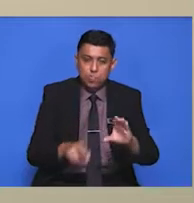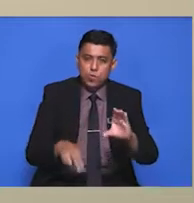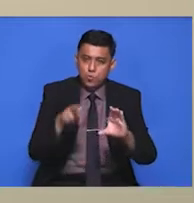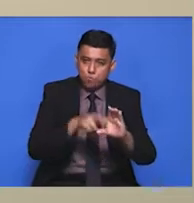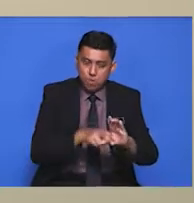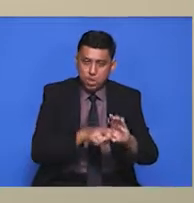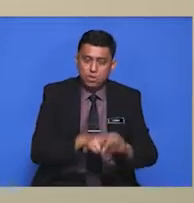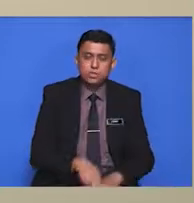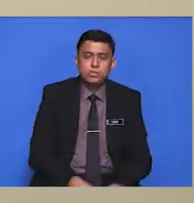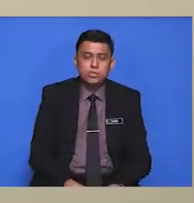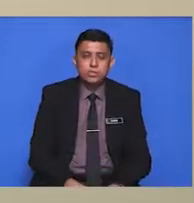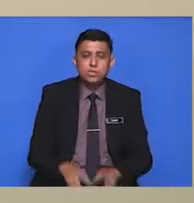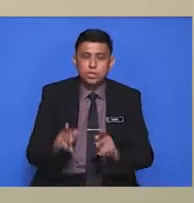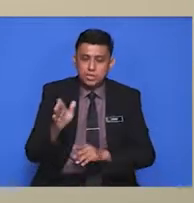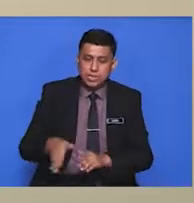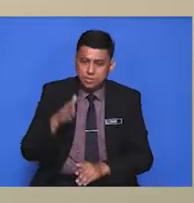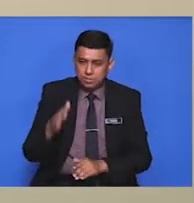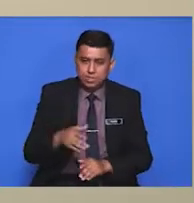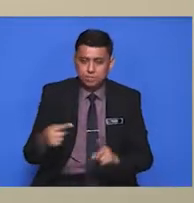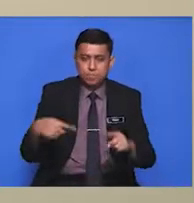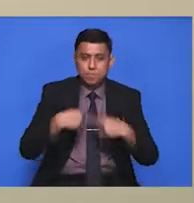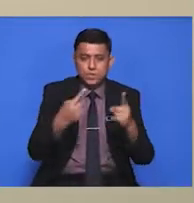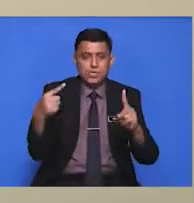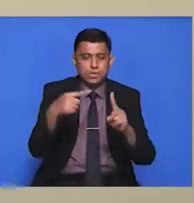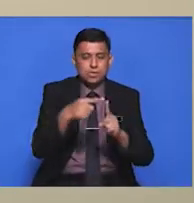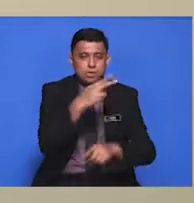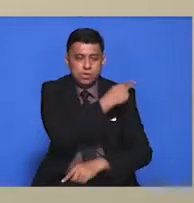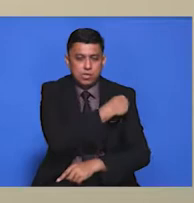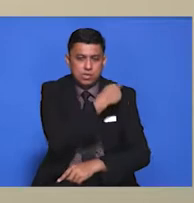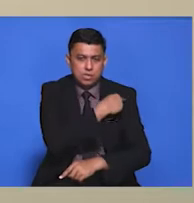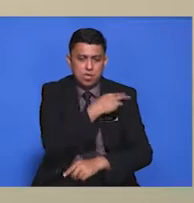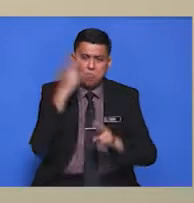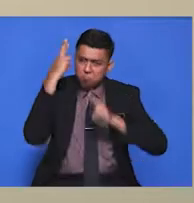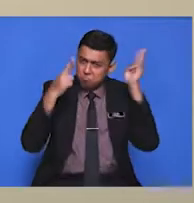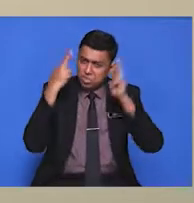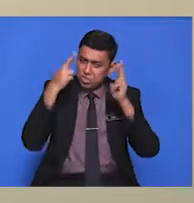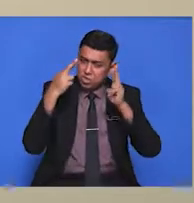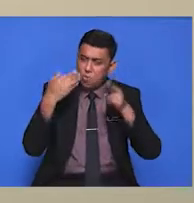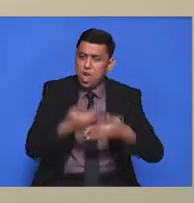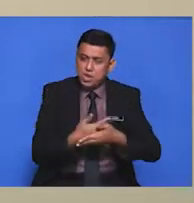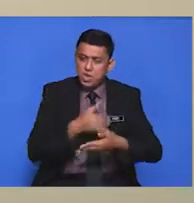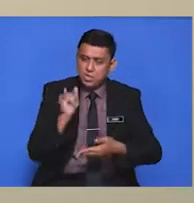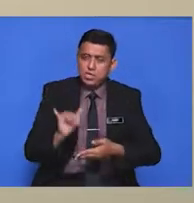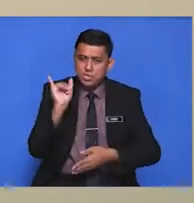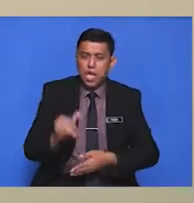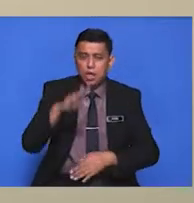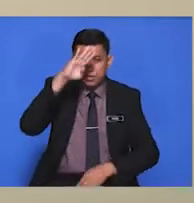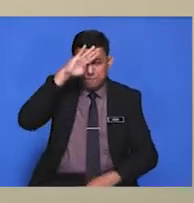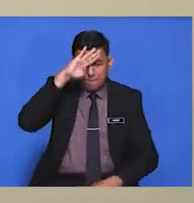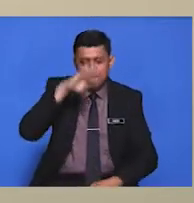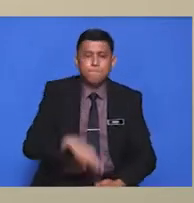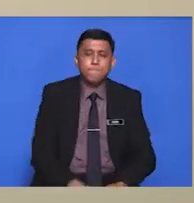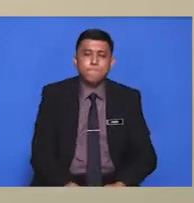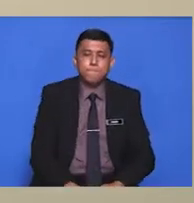api Lombong untuk ke hospital kerana risau akan keadaan anaknya, Chini yang demam.